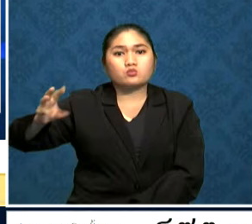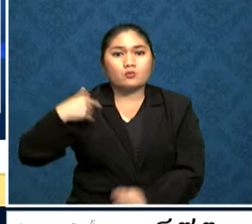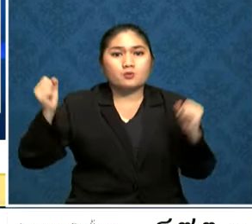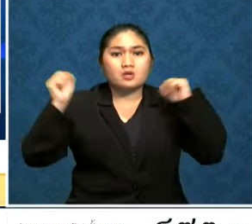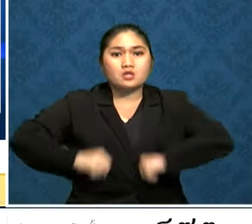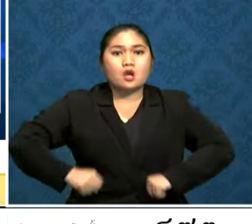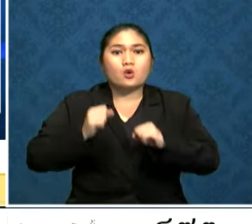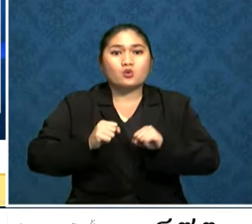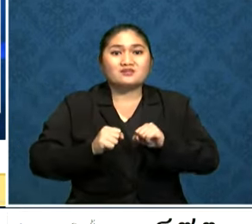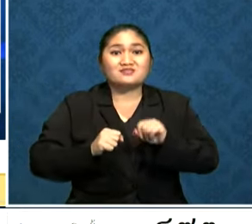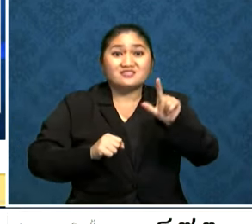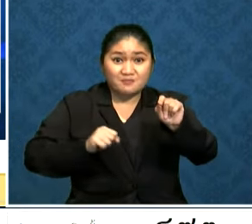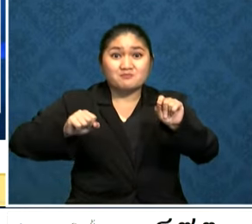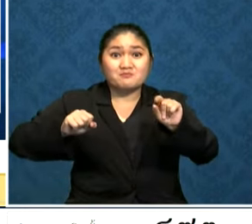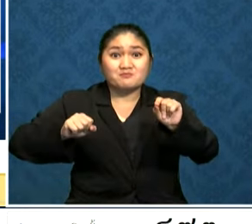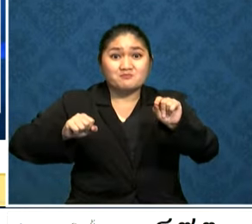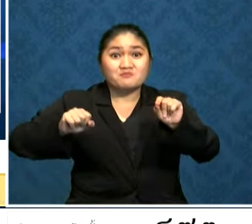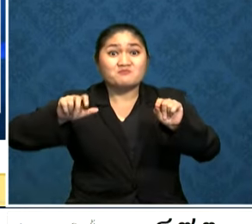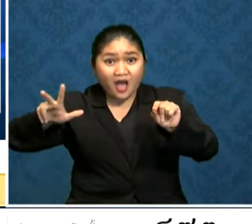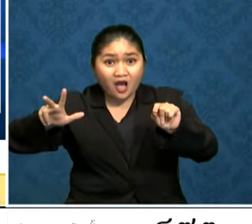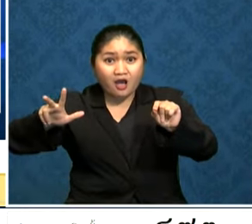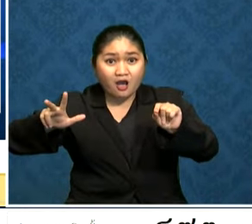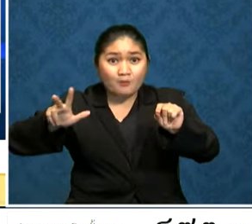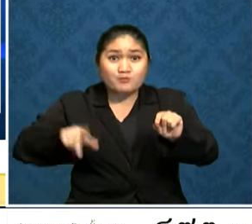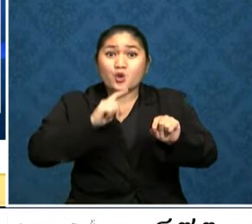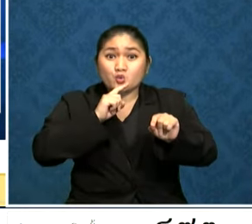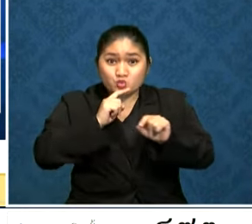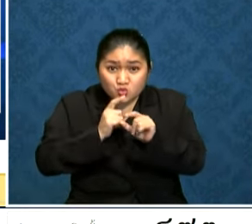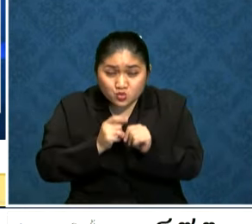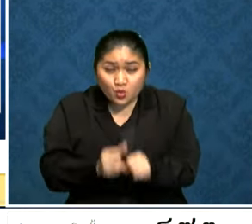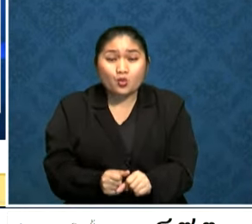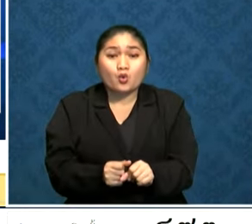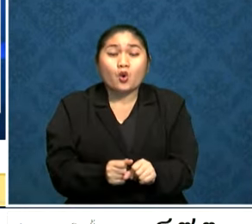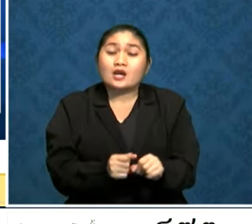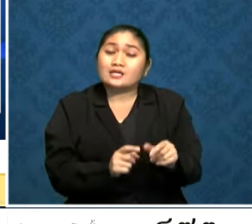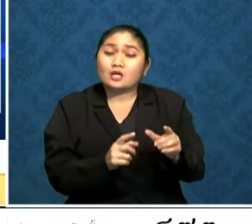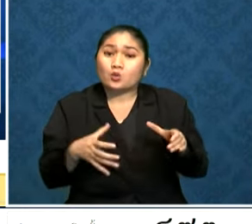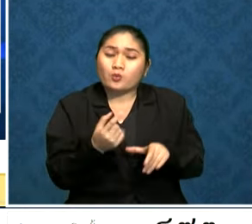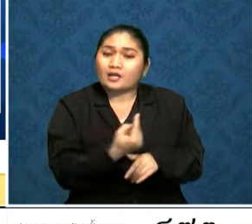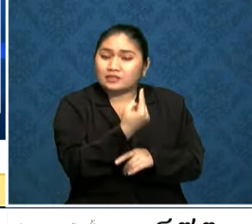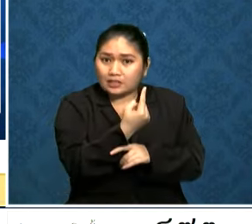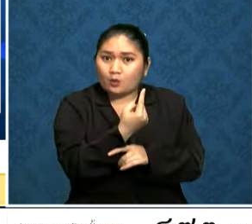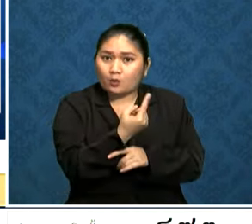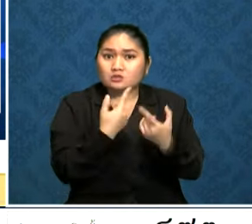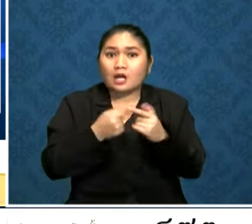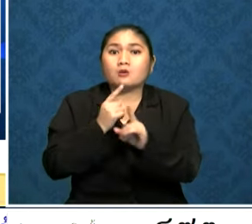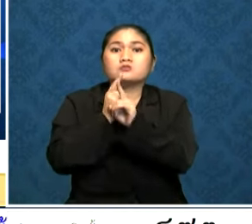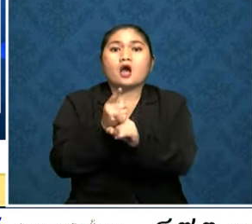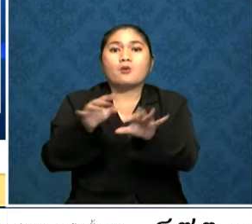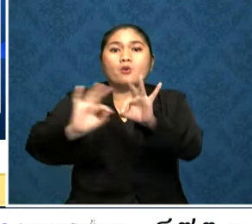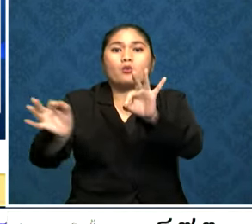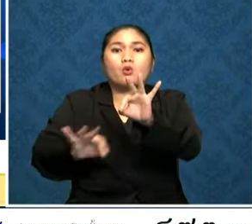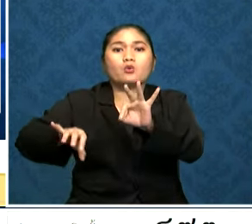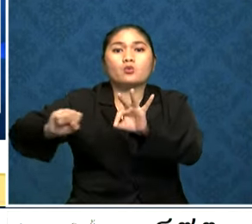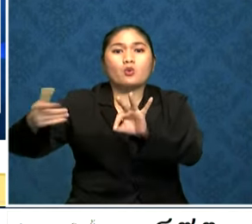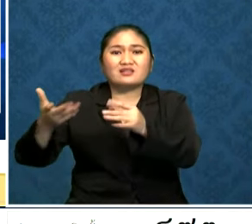20 ต่อ 3 นะครัให้คงกรรมิกาเสียงขางมาก 1 ชั้น ตามร่างของสภาพแนรศดอลแต่ผ่